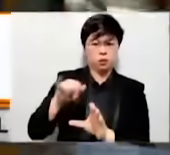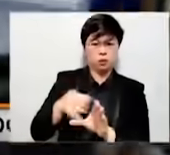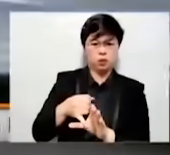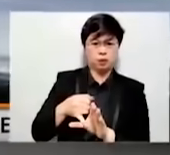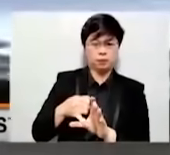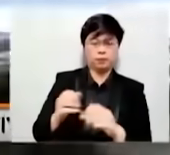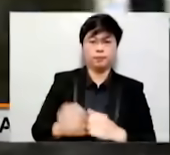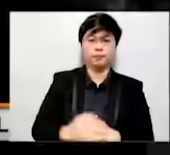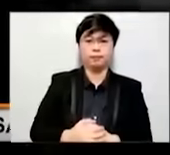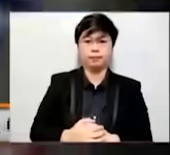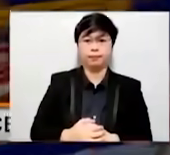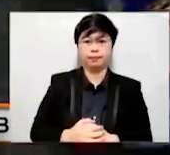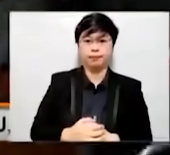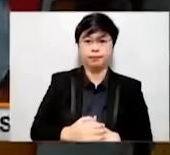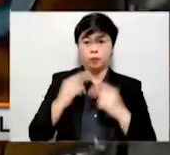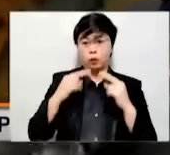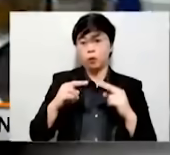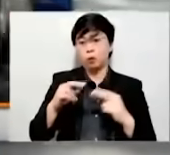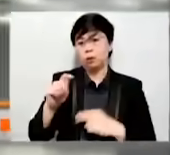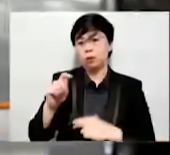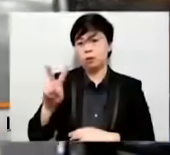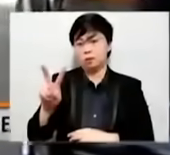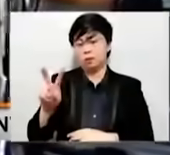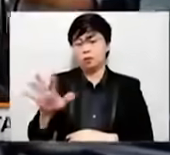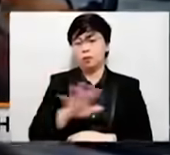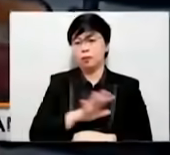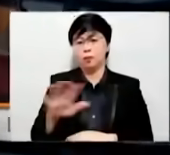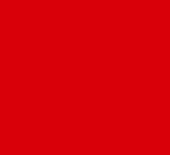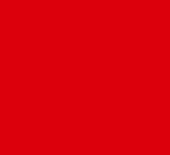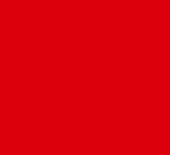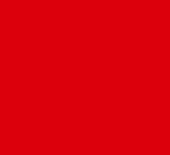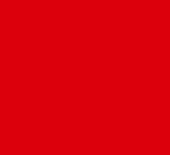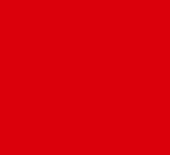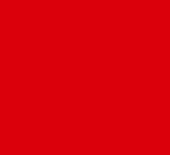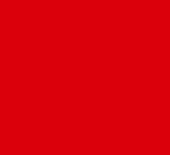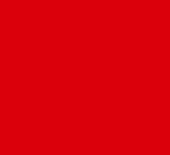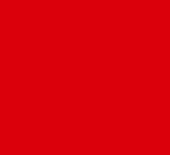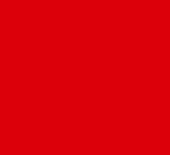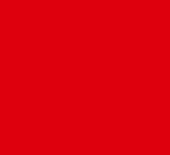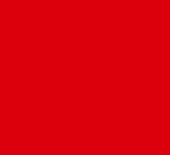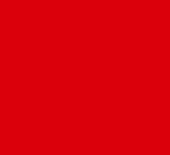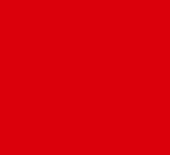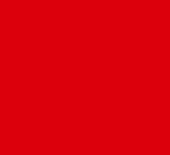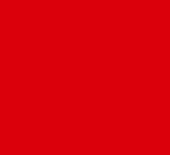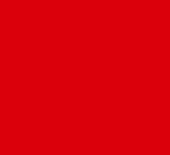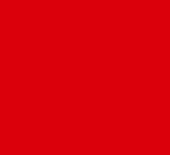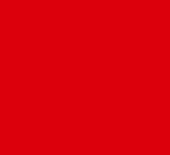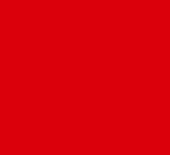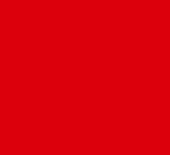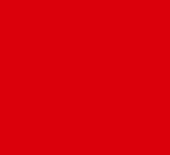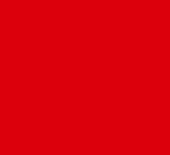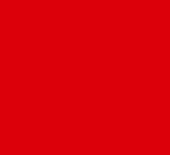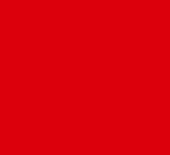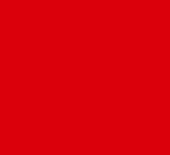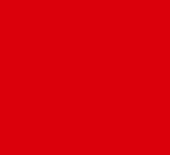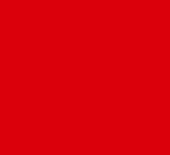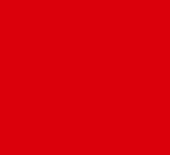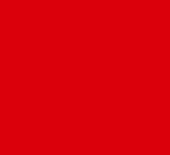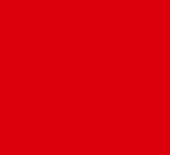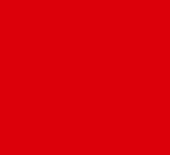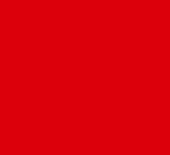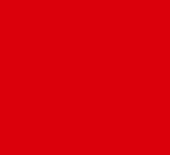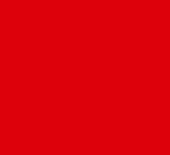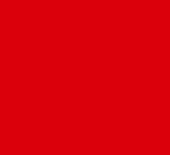Nagbabalita mula sa frontline, Jenny Dongon, News 5. Mga kapatid, Luchi Cruz Valdez po,